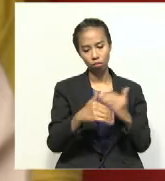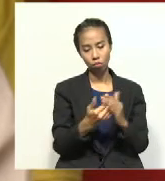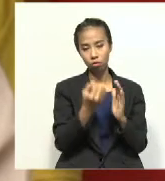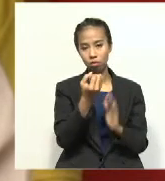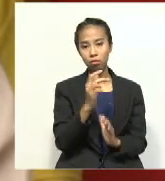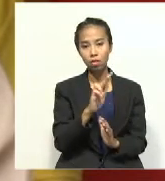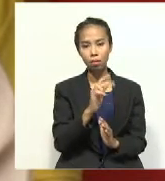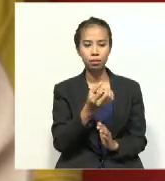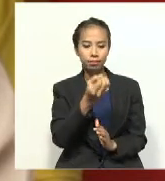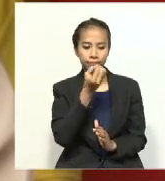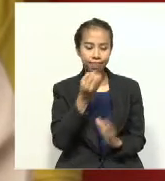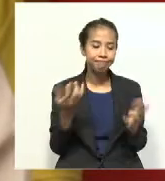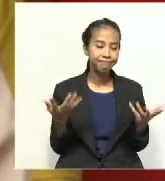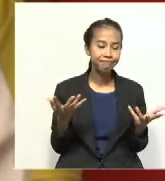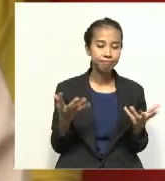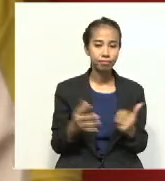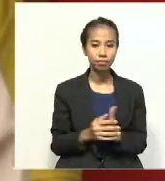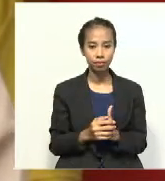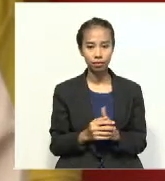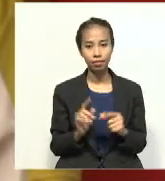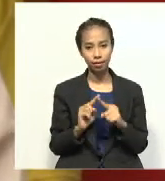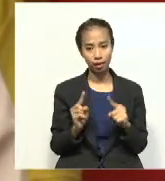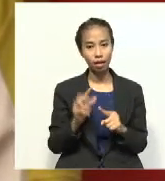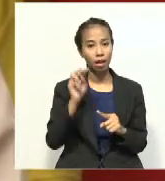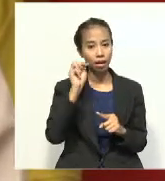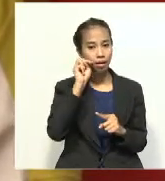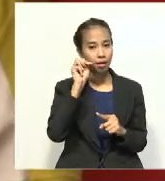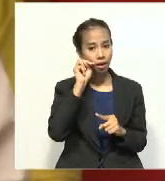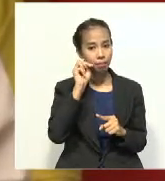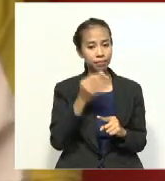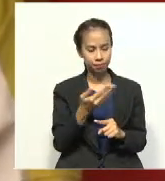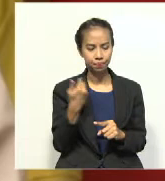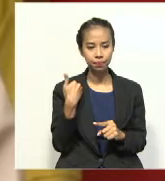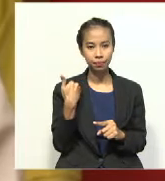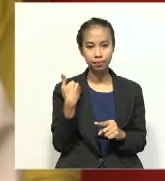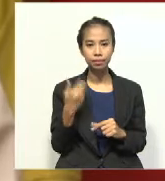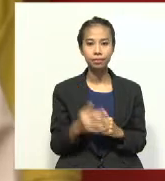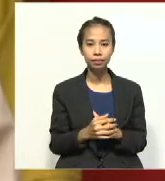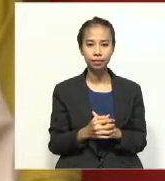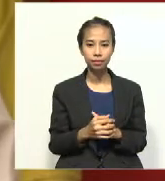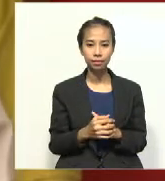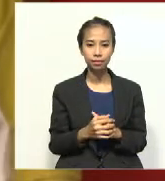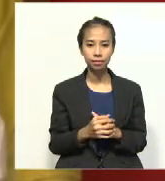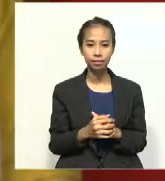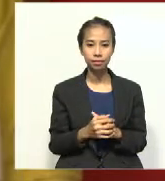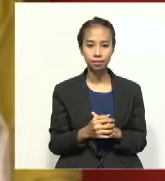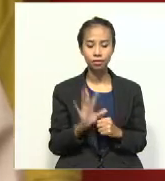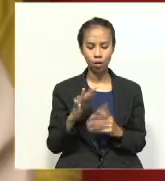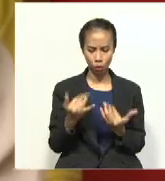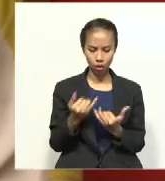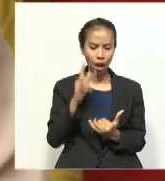ซึ่งไม่มีอาหารแต่ก็ยังมีน้ำอยู่น้ำก็ไม่ได้ท่วมเลยนะครับก็ติดต